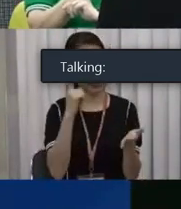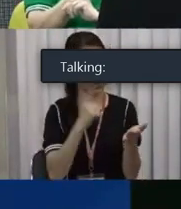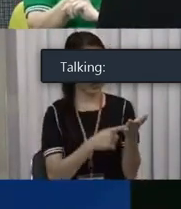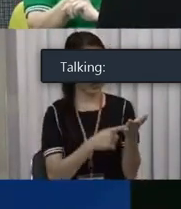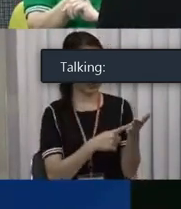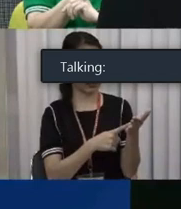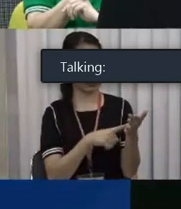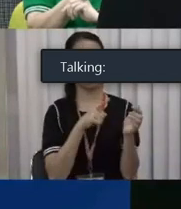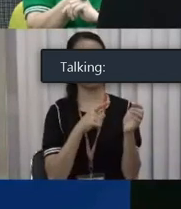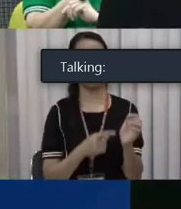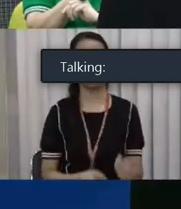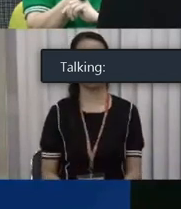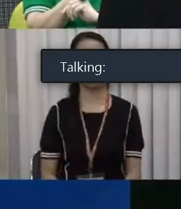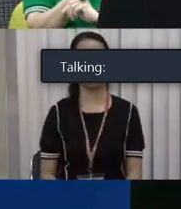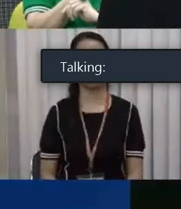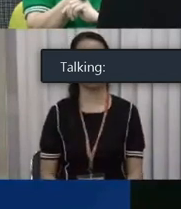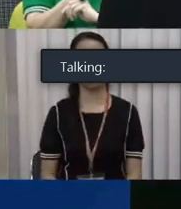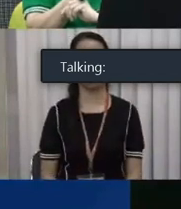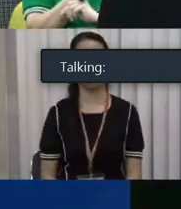Ang sabi ni?